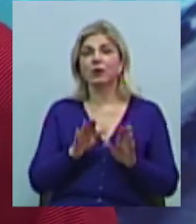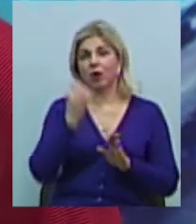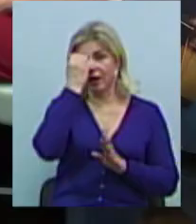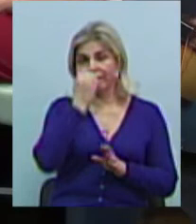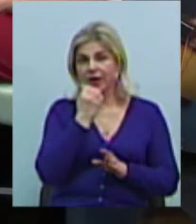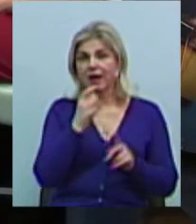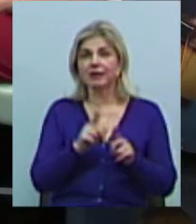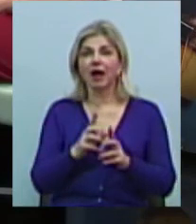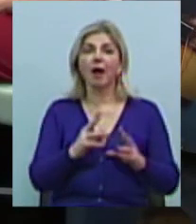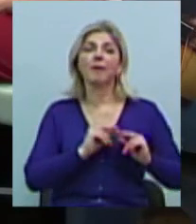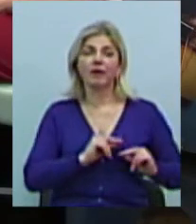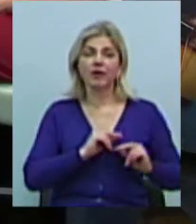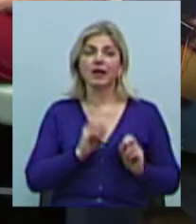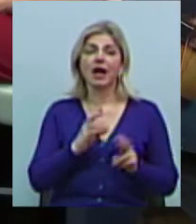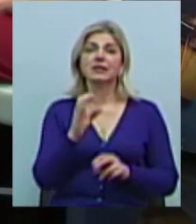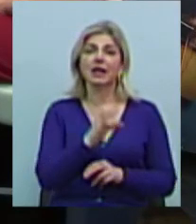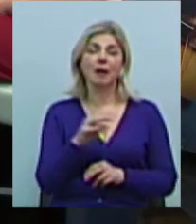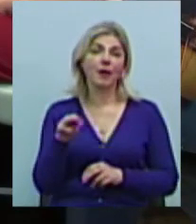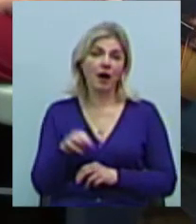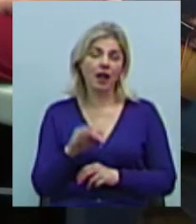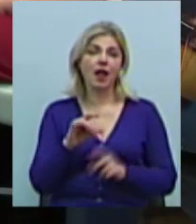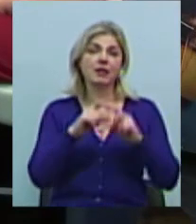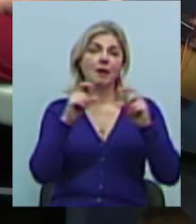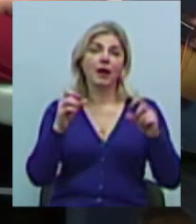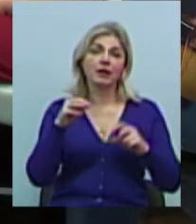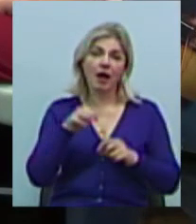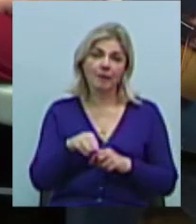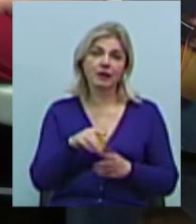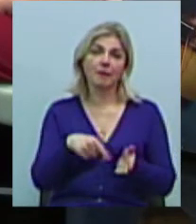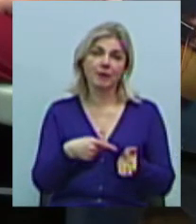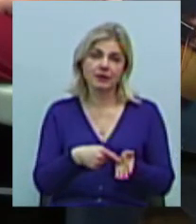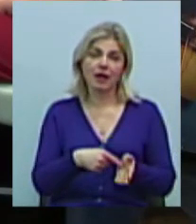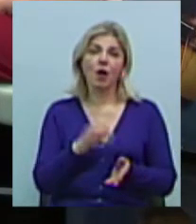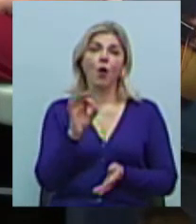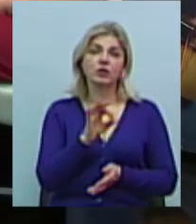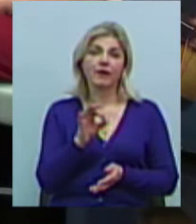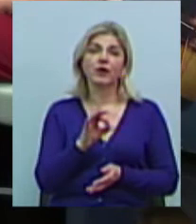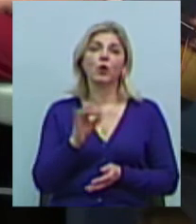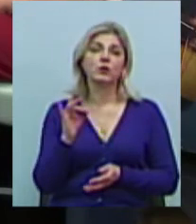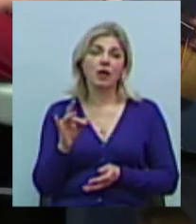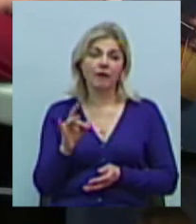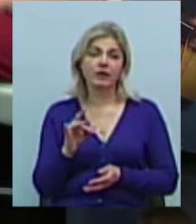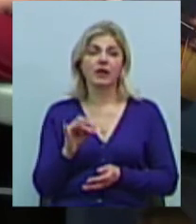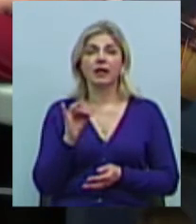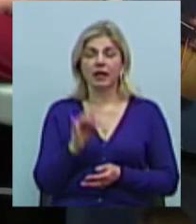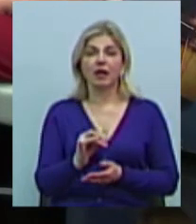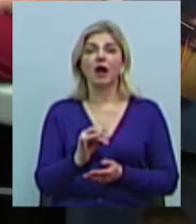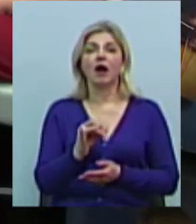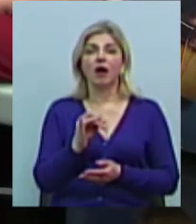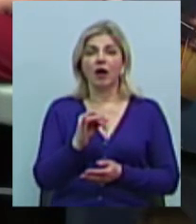от партнерам, як Сергій Михайлович і департамент міський, як Оксана Русланівна Ільчиєва, ну, безпосередньо